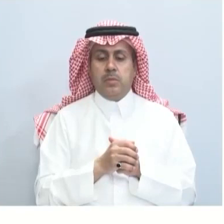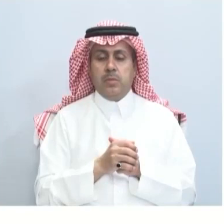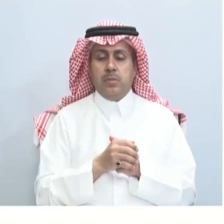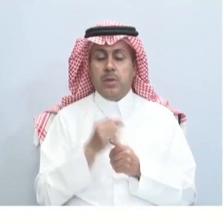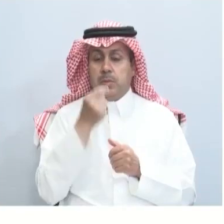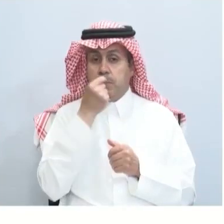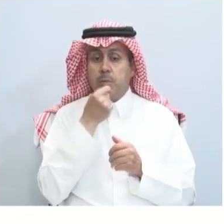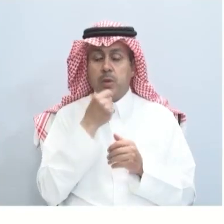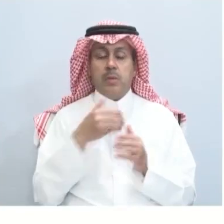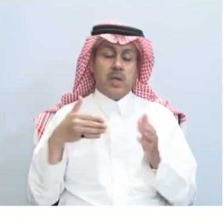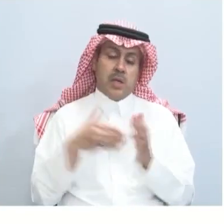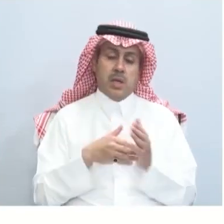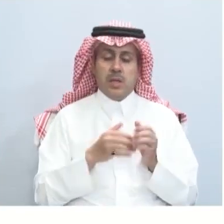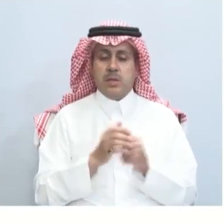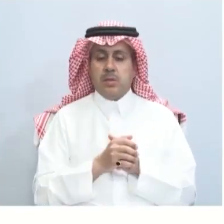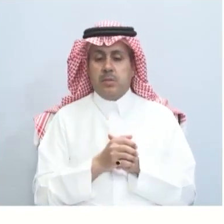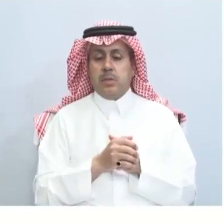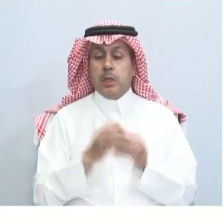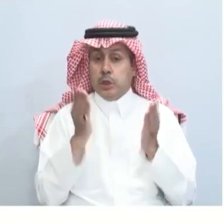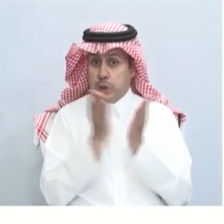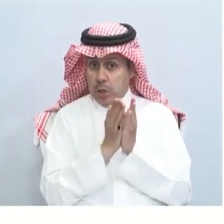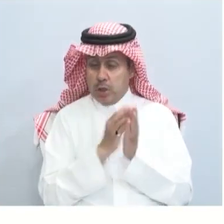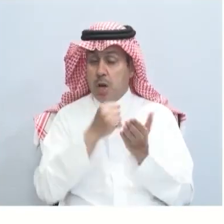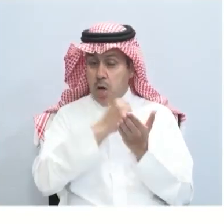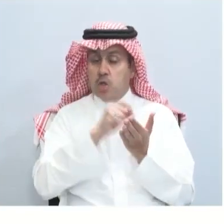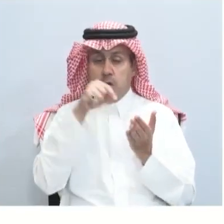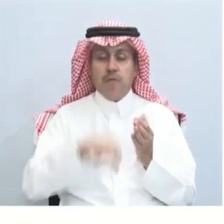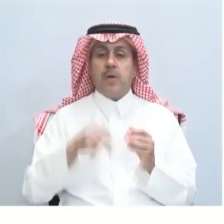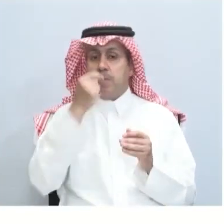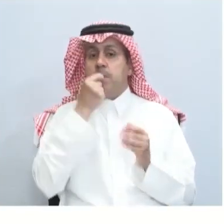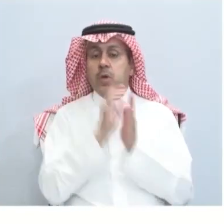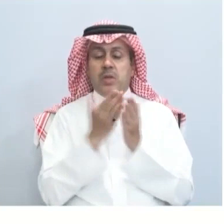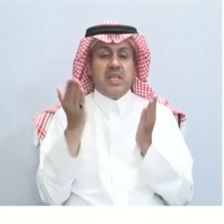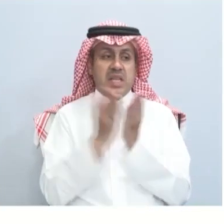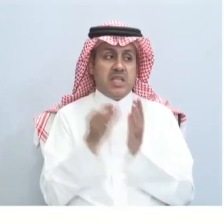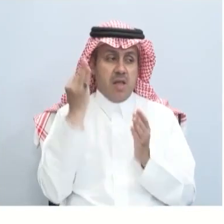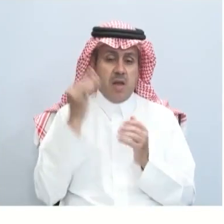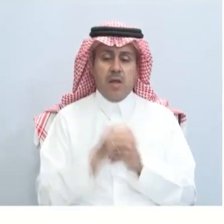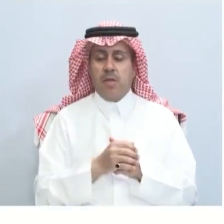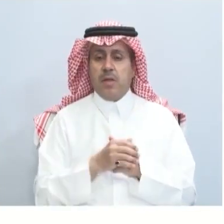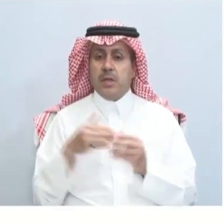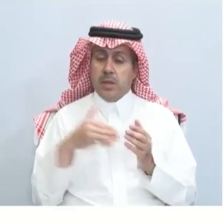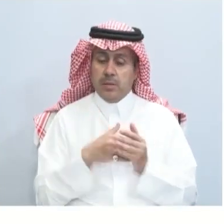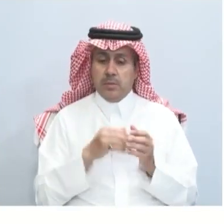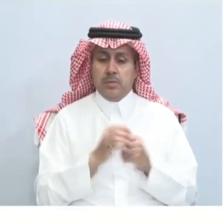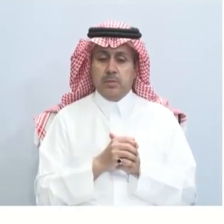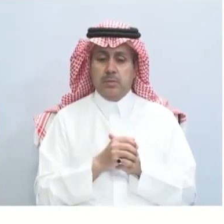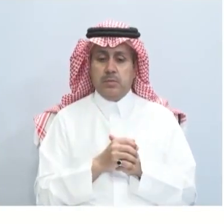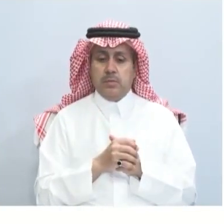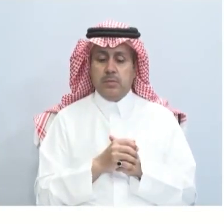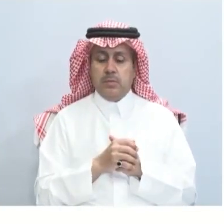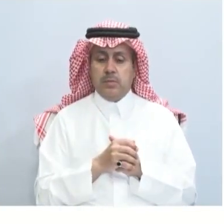القران الكريم وكان درسنا اليوم هو الدرس الثالث وبتمام الدرس الثالث نكون قد اتينا على